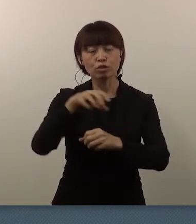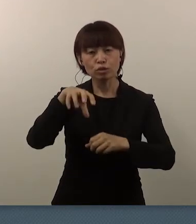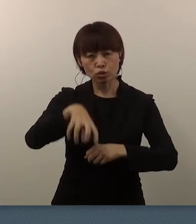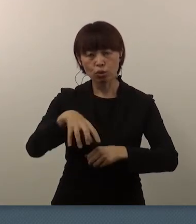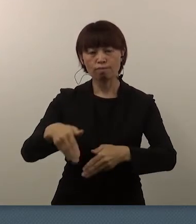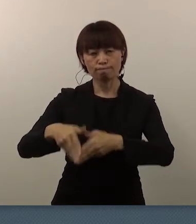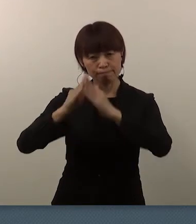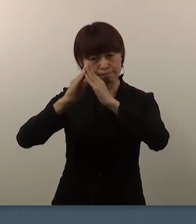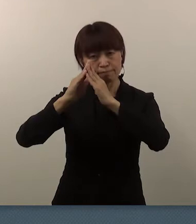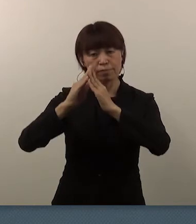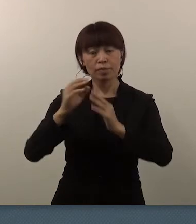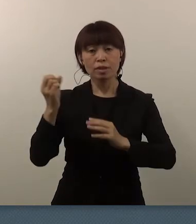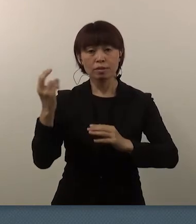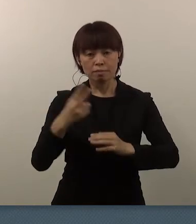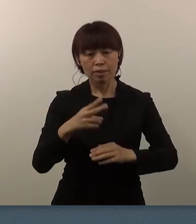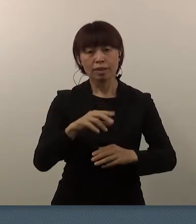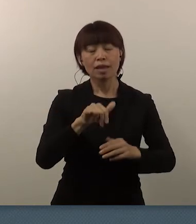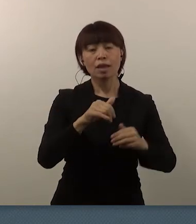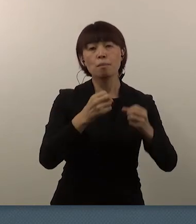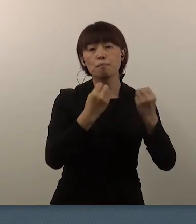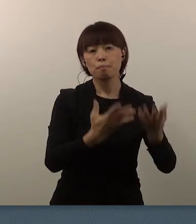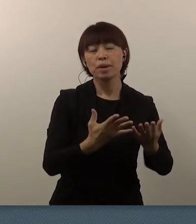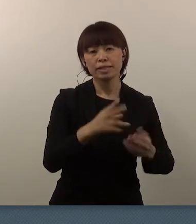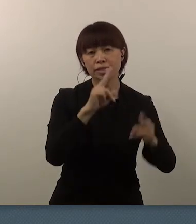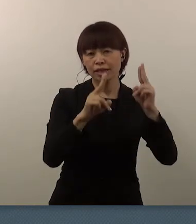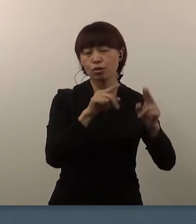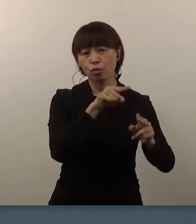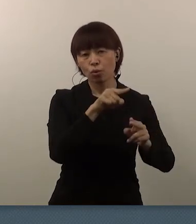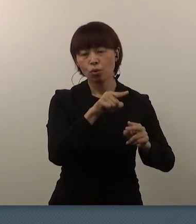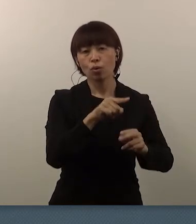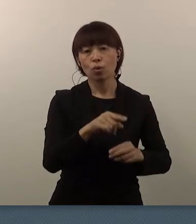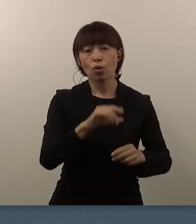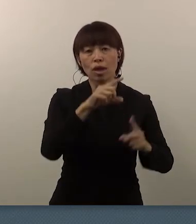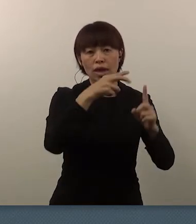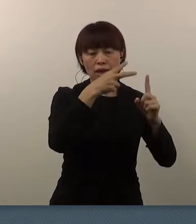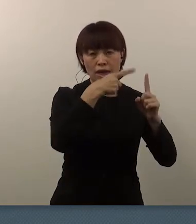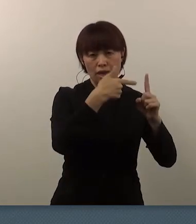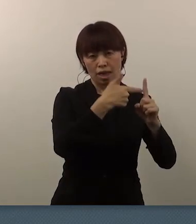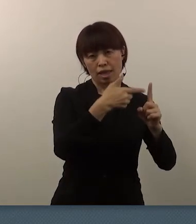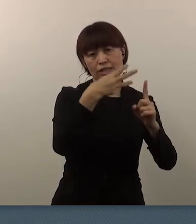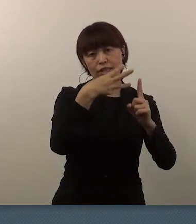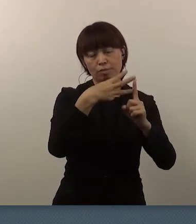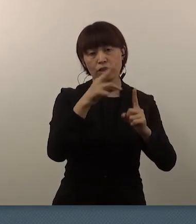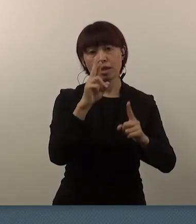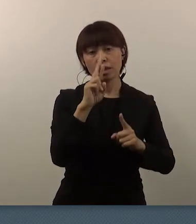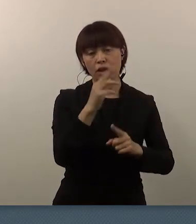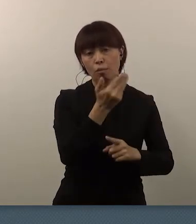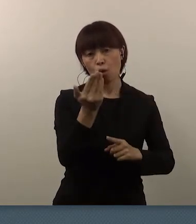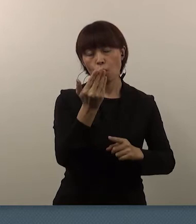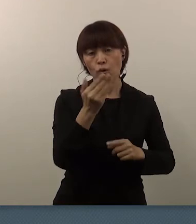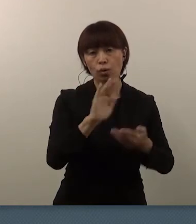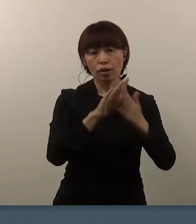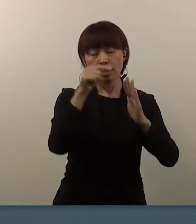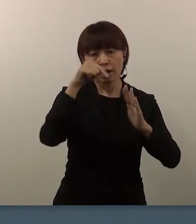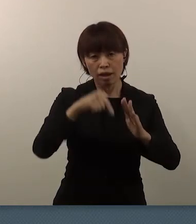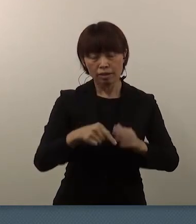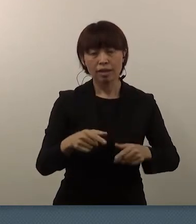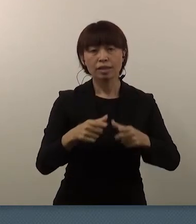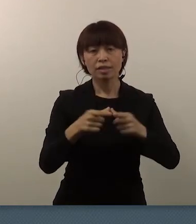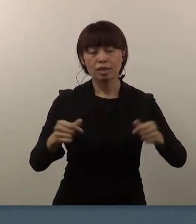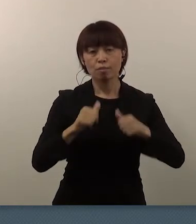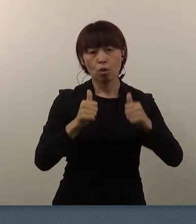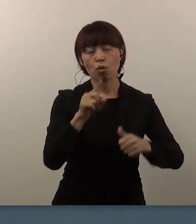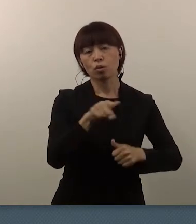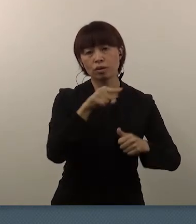ムの ICT ベンチャー企業の HB ラボが県内に日本法人を設立し、本格的に事業を開始しました